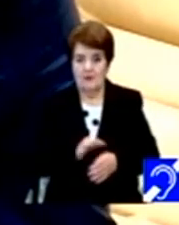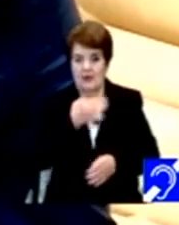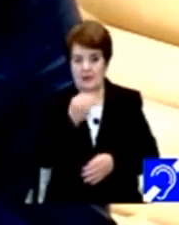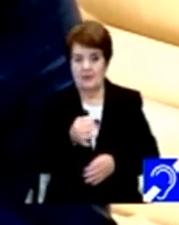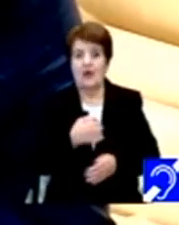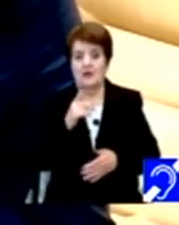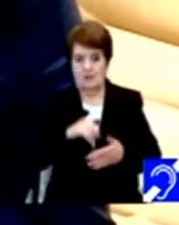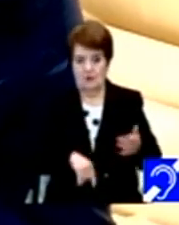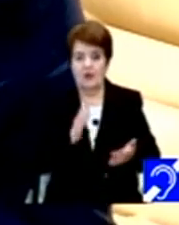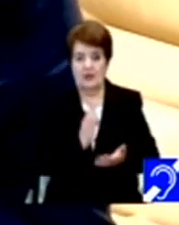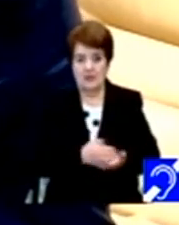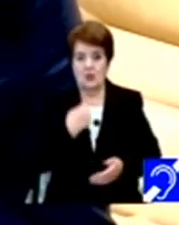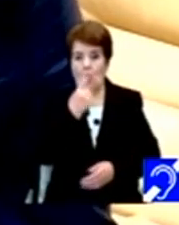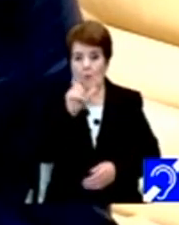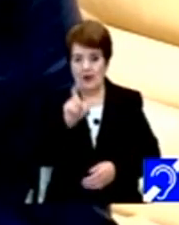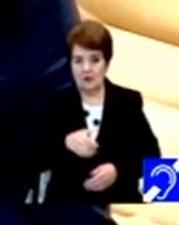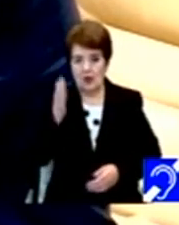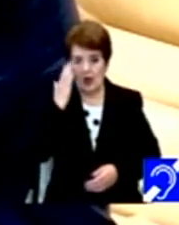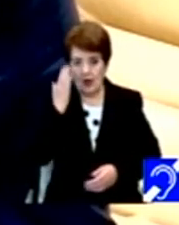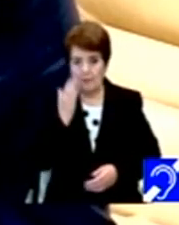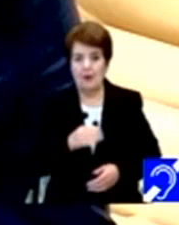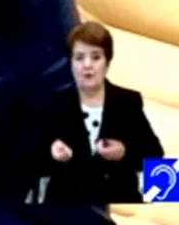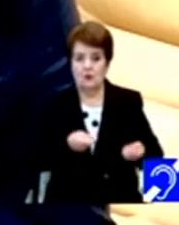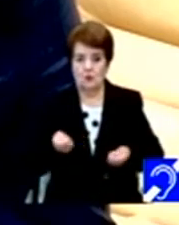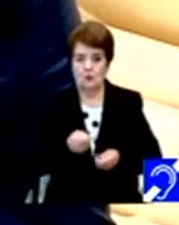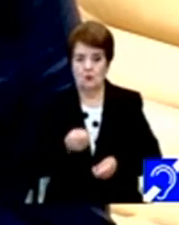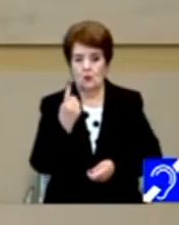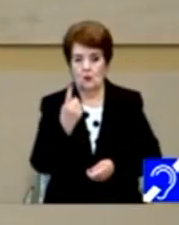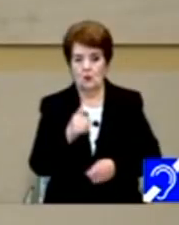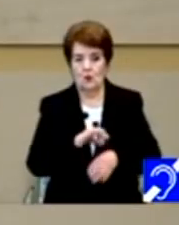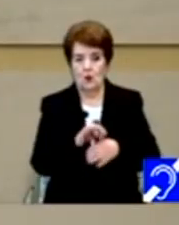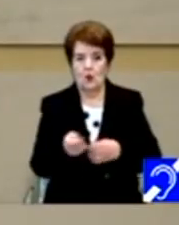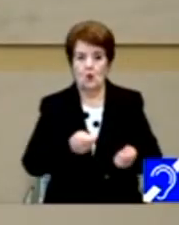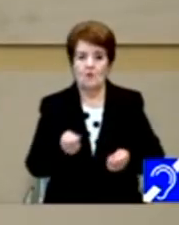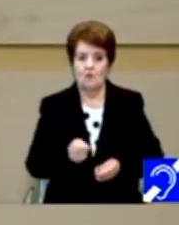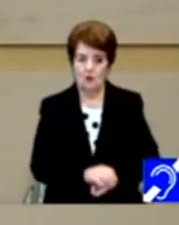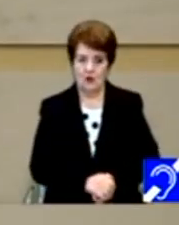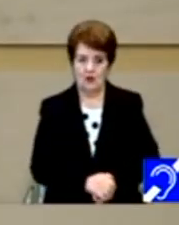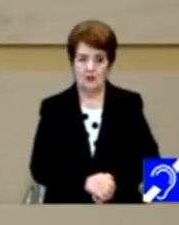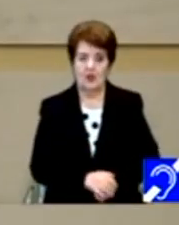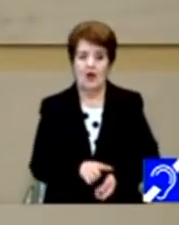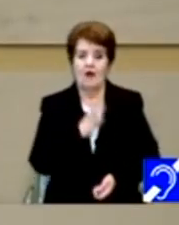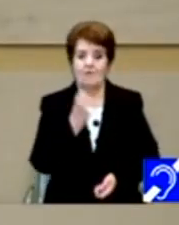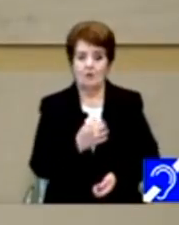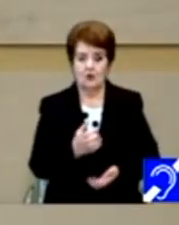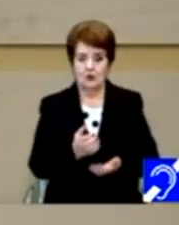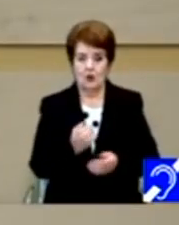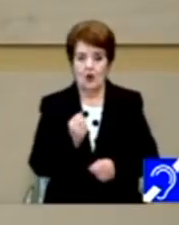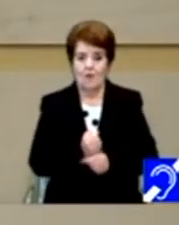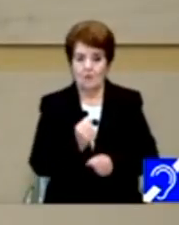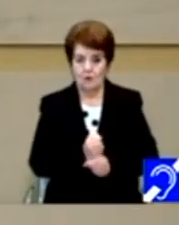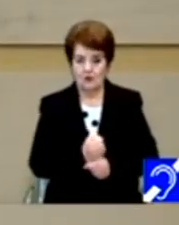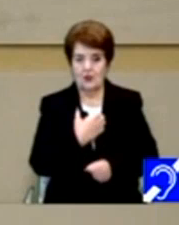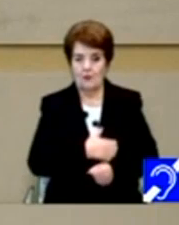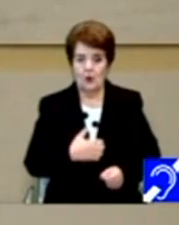dat asigurări că este o persoană capabilă să conducă un guvern. A ocupat funcții importante, a condus